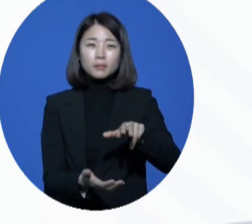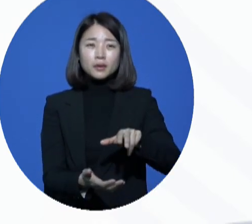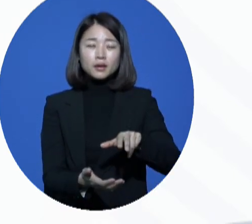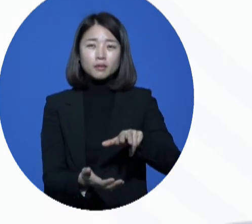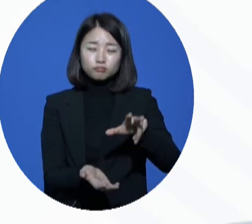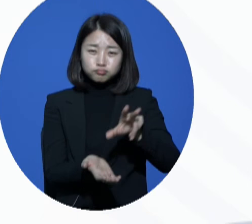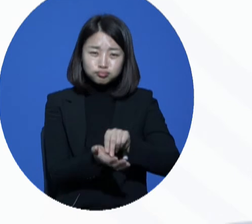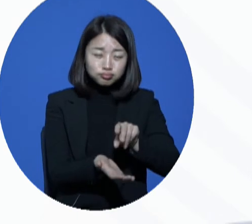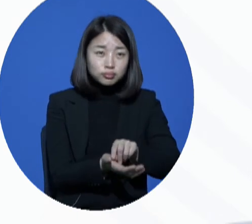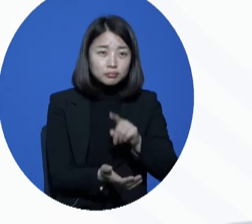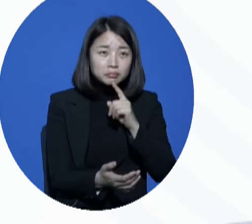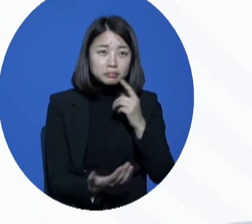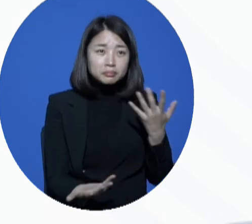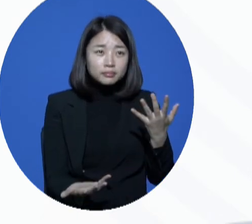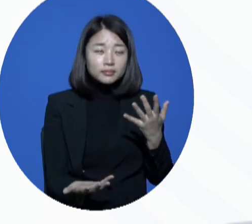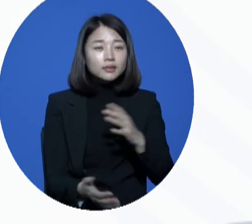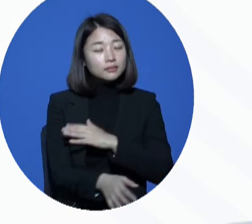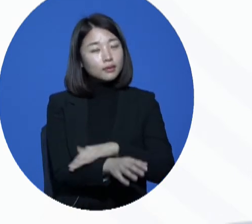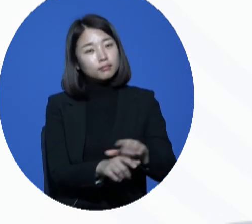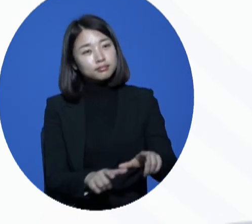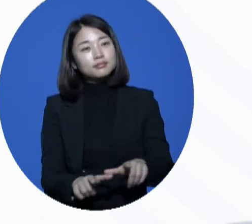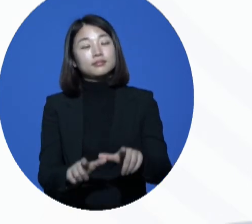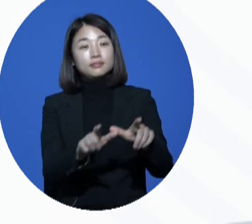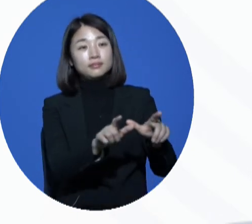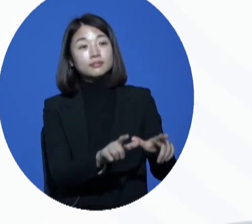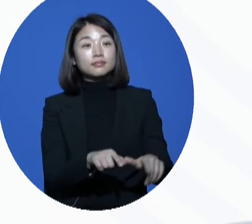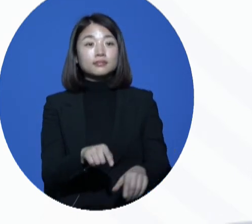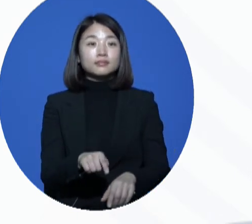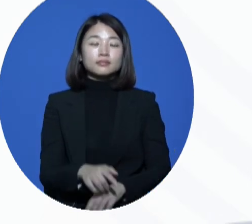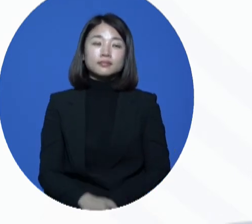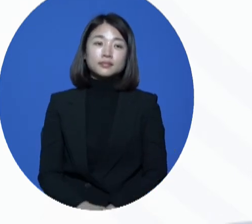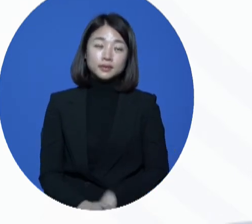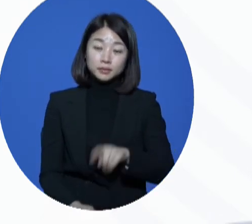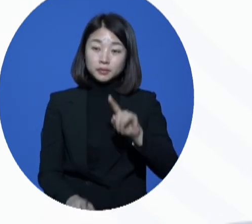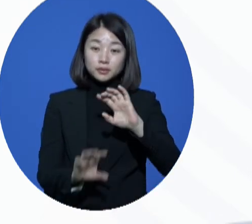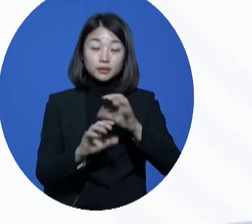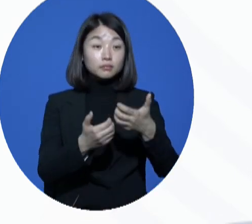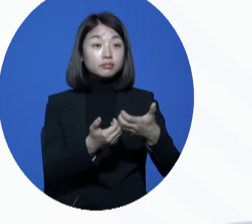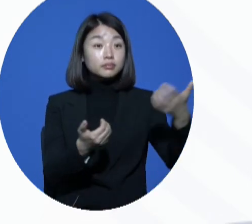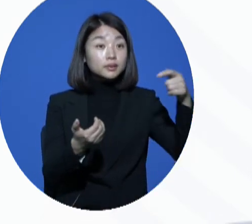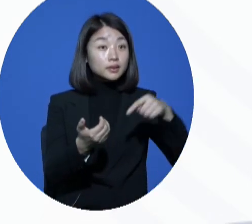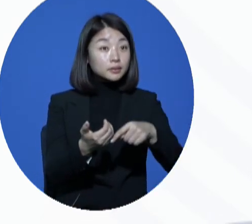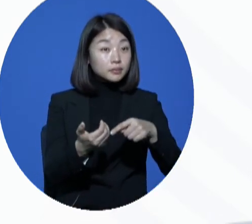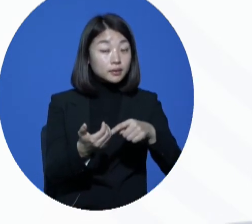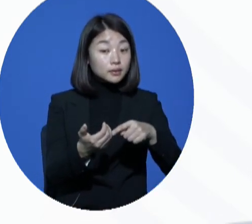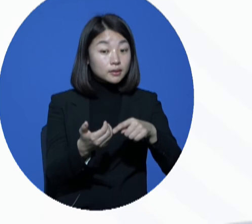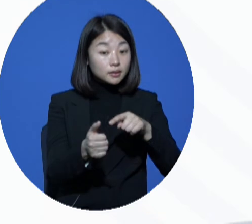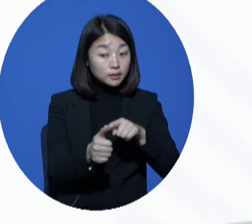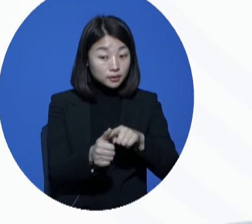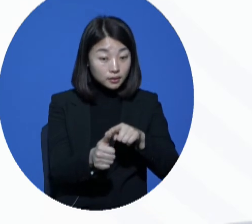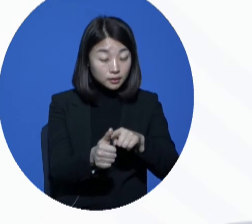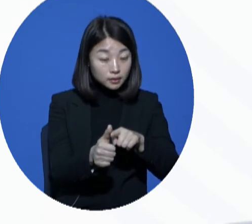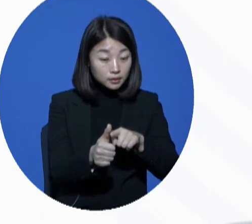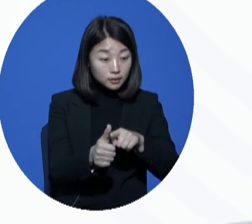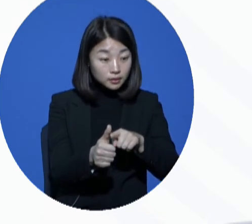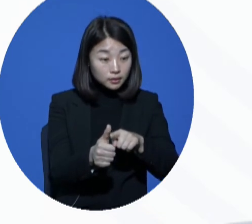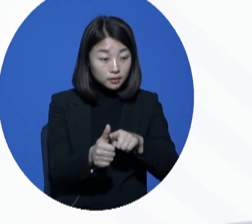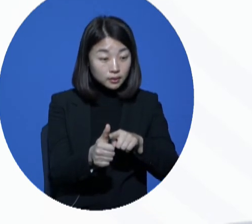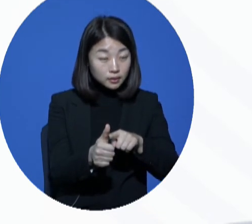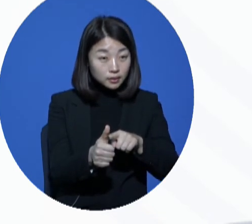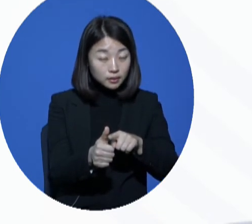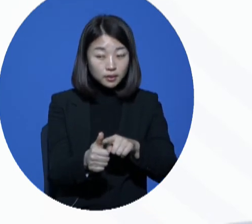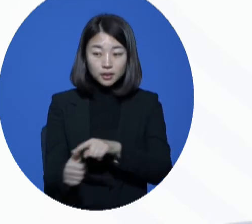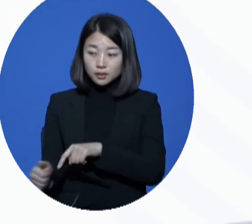없이 굉장히 사회에 잘 적응하고 사셨습니다. 이분이 세상을 떠난 후에 그분의 삶이 그 삶 자체가